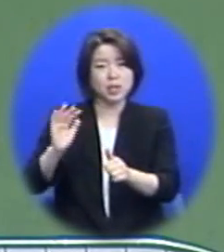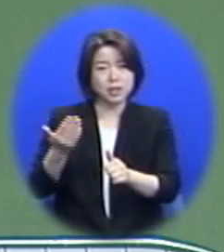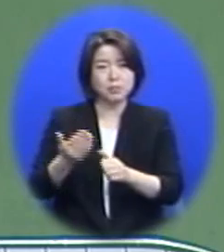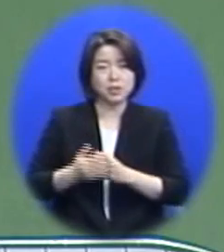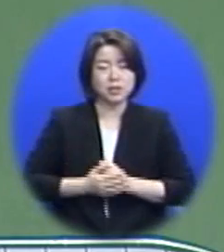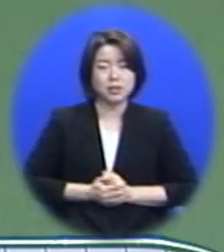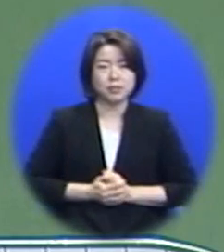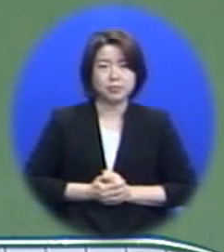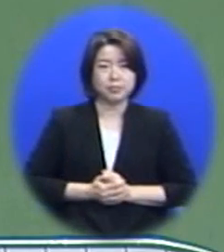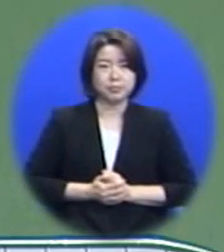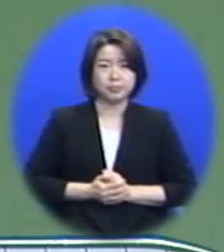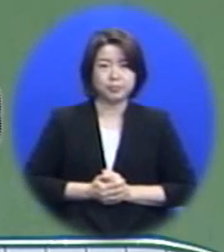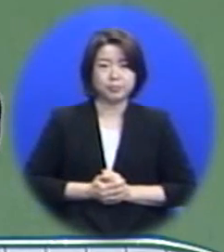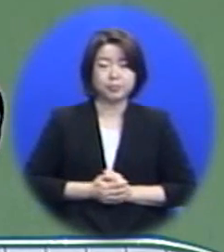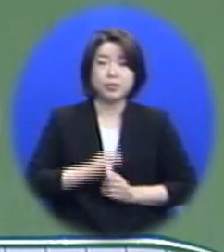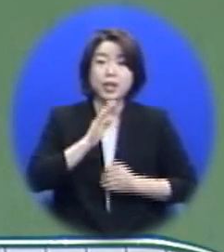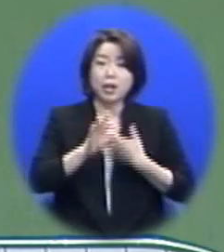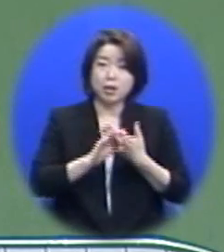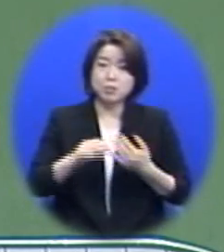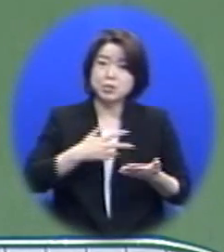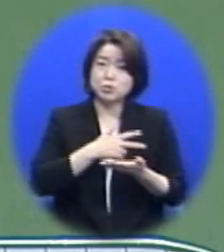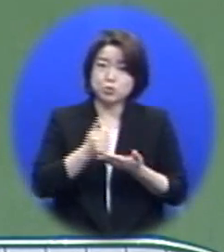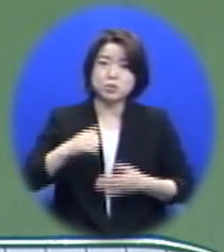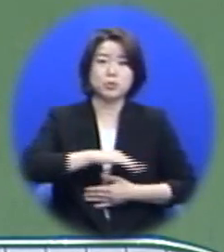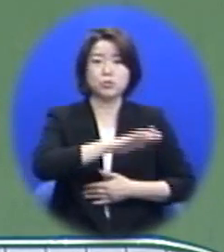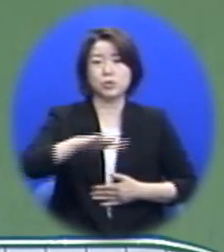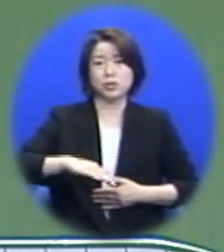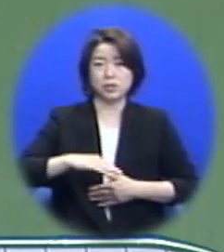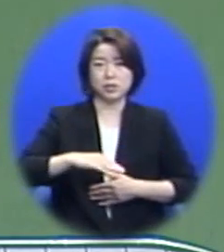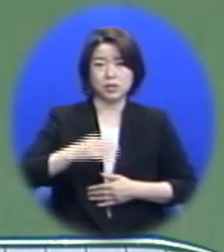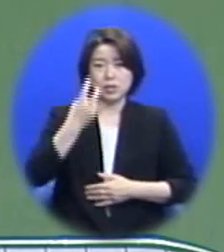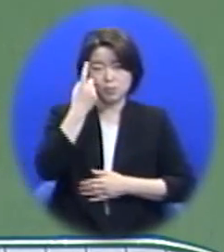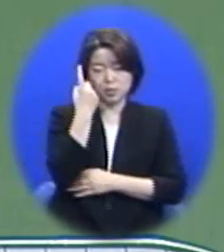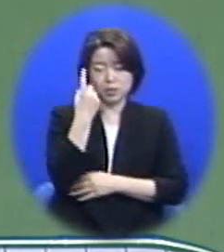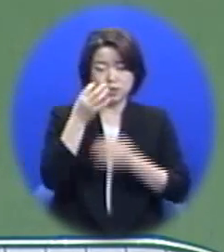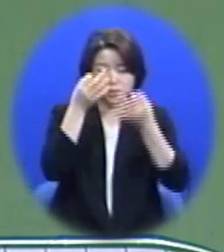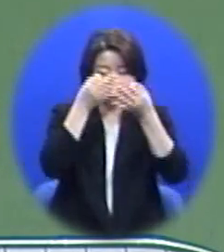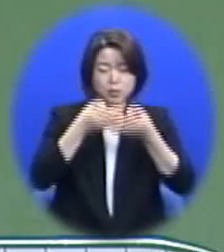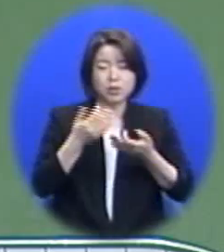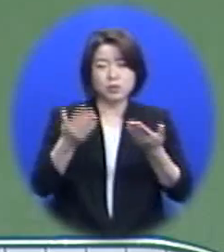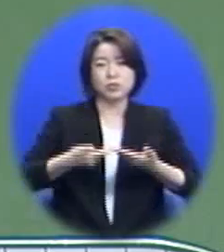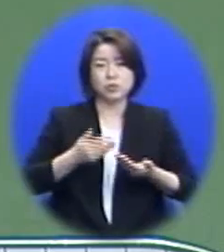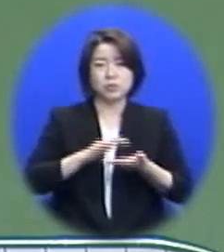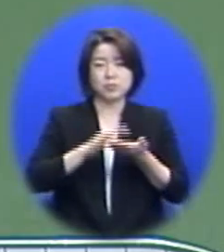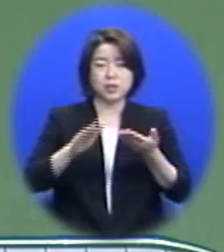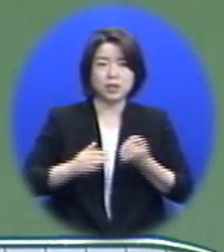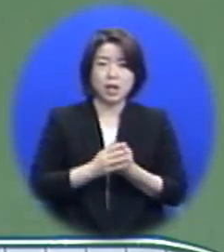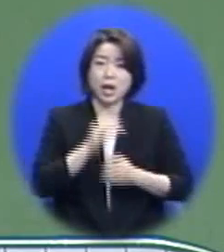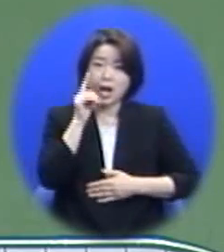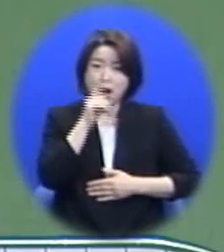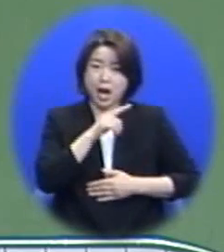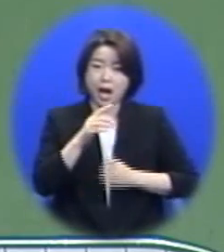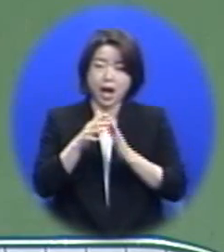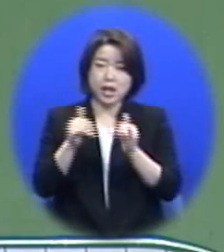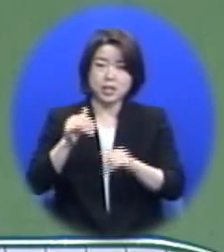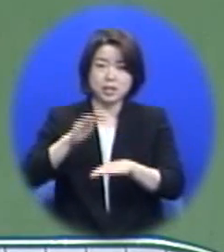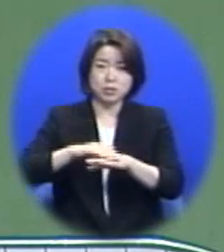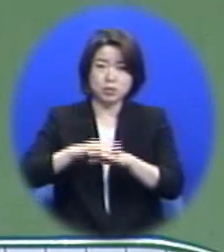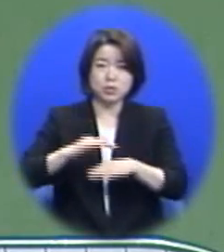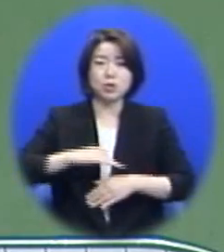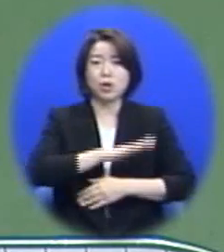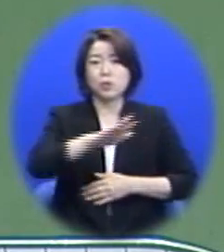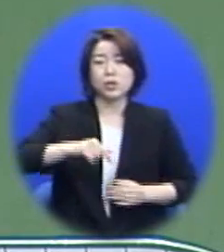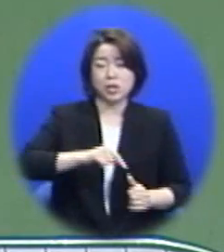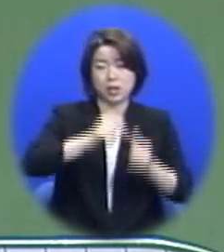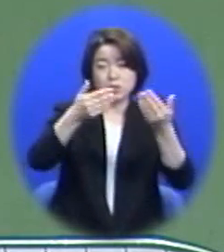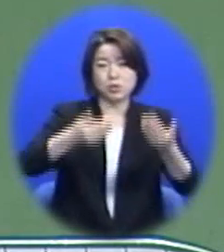아멘 그러면 주님이 우리를 지켜 주십니다 악인의 손에서 우리를 건져 주십니다 10절